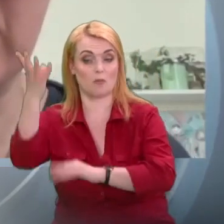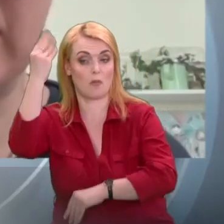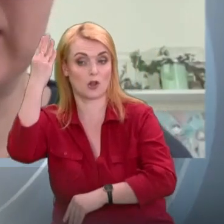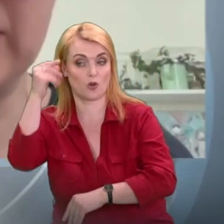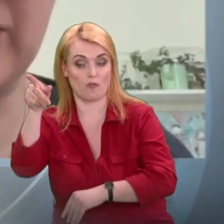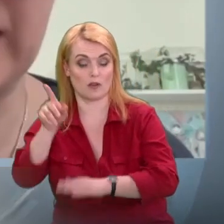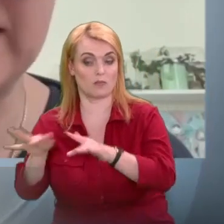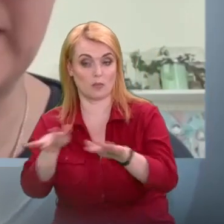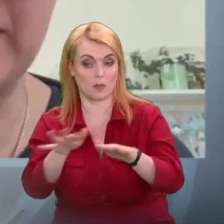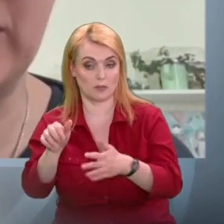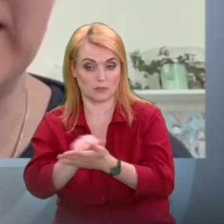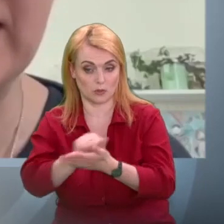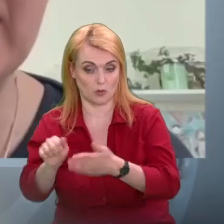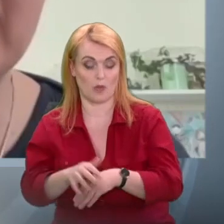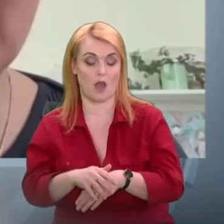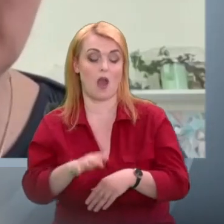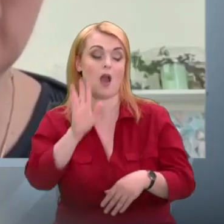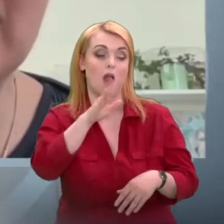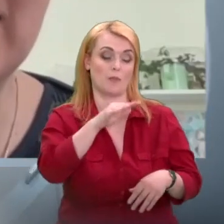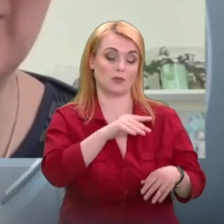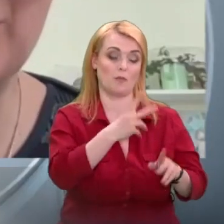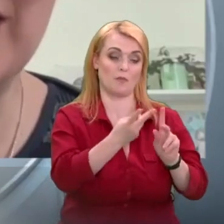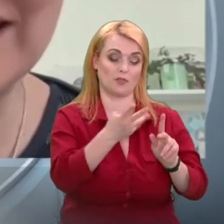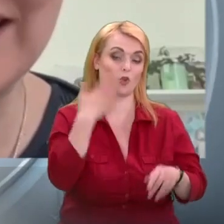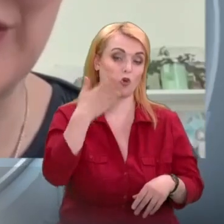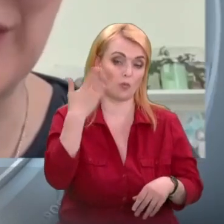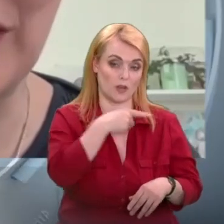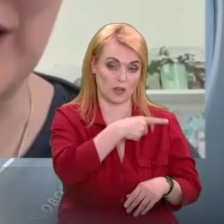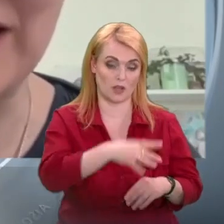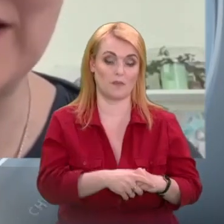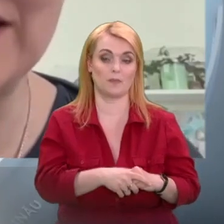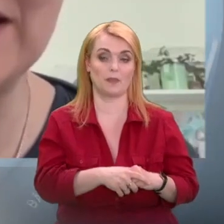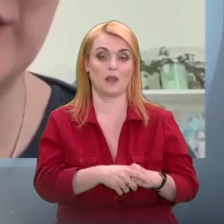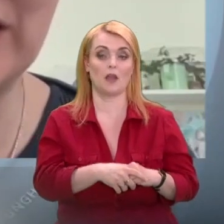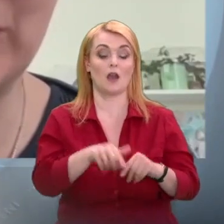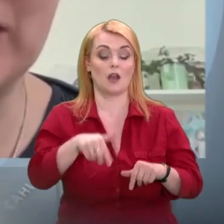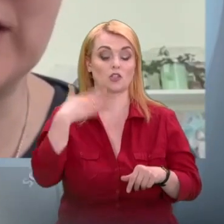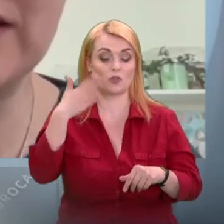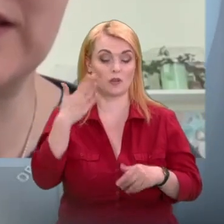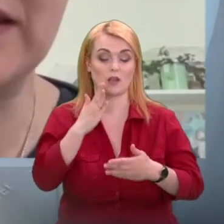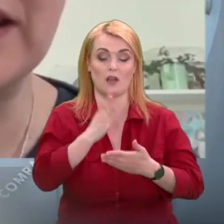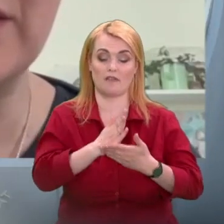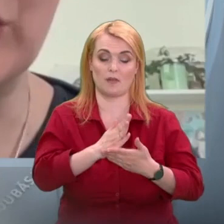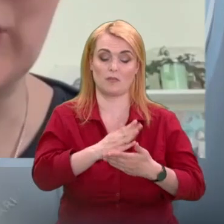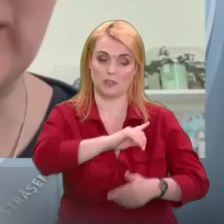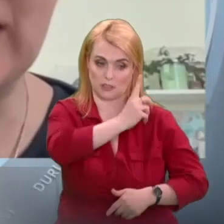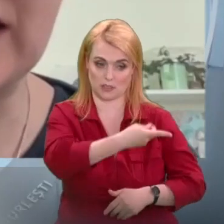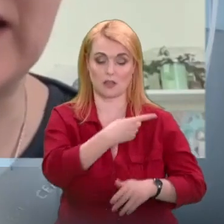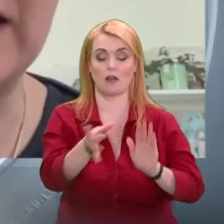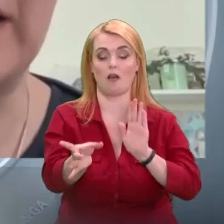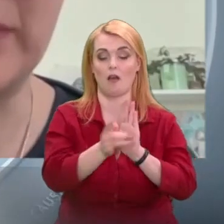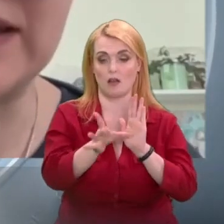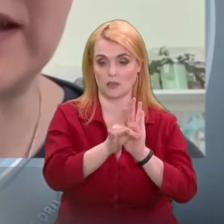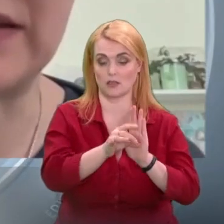deja și finanțare pentru el. Adică noi, în general, avem o inerție ceva mai mare, însă este foarte important că Moldova